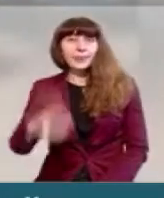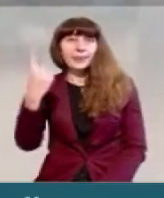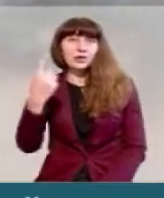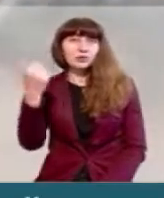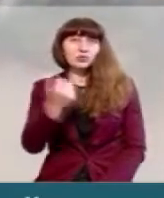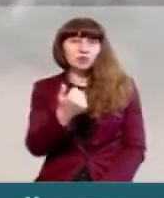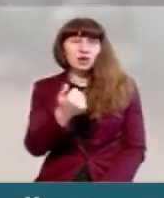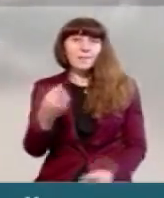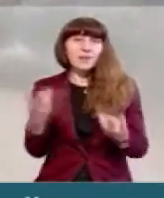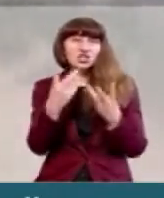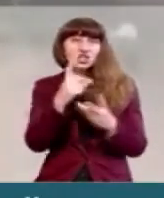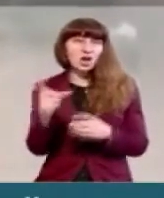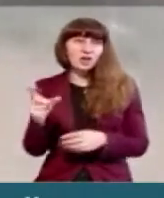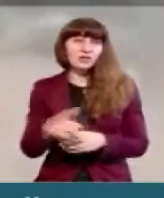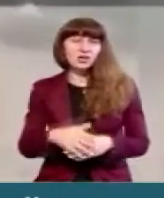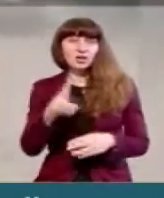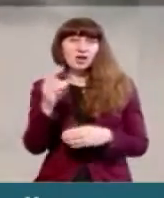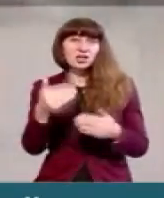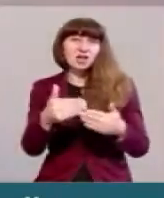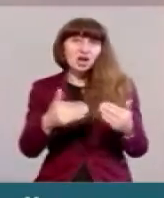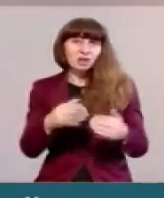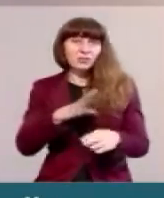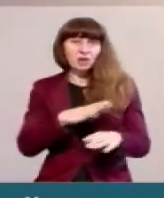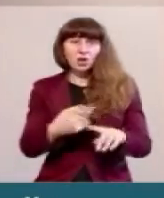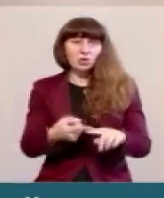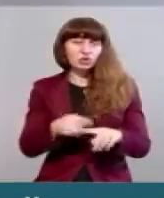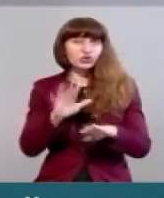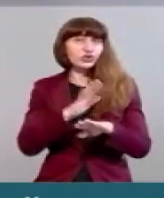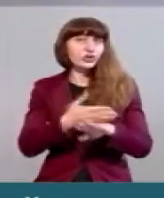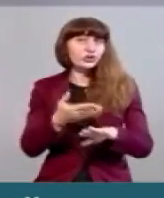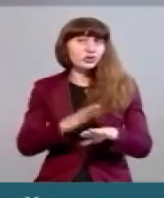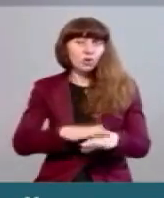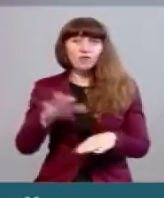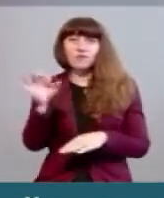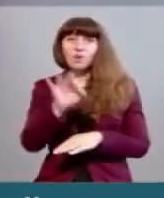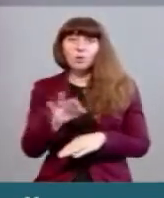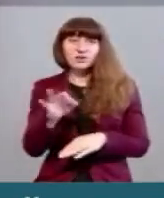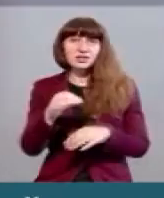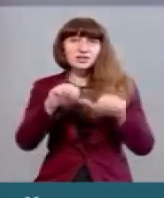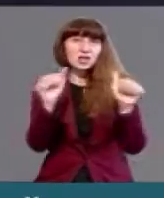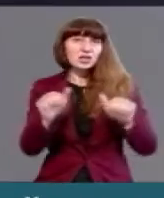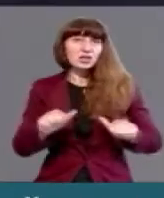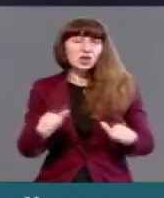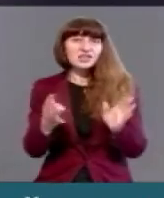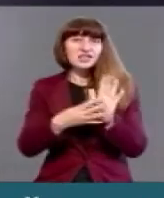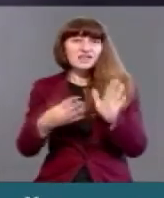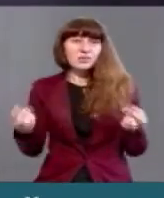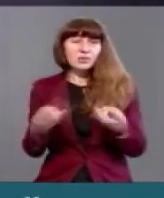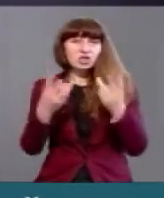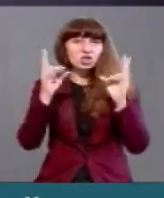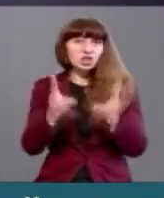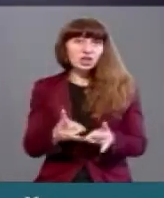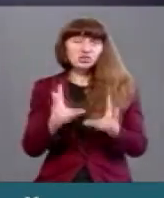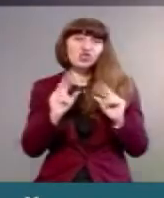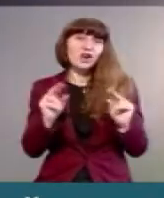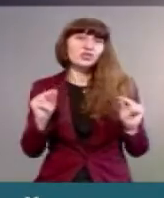Прошлая неделя для огнеборцев, как и предыдущие, была напряженной. В области зарегистрировано 9 пожаров. Жертв и